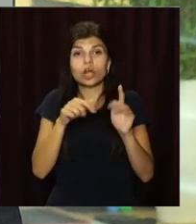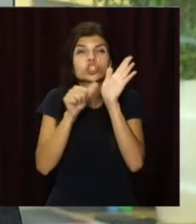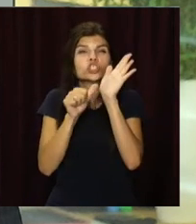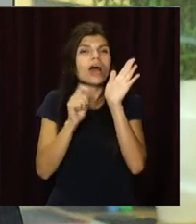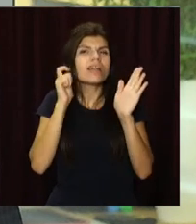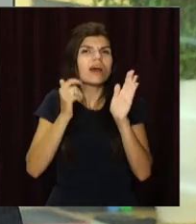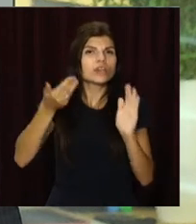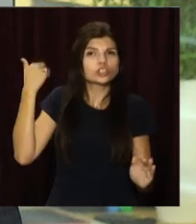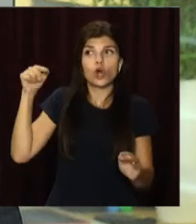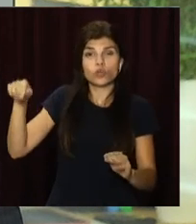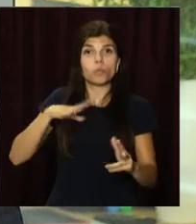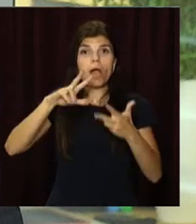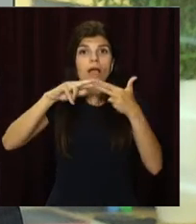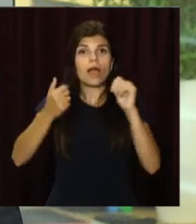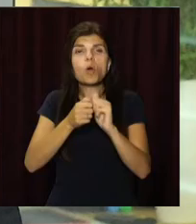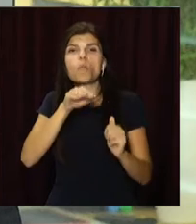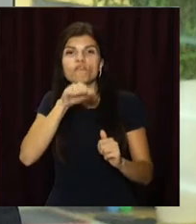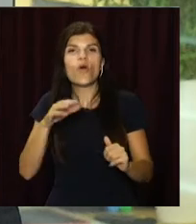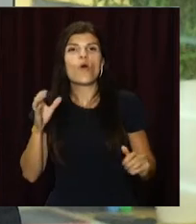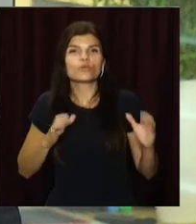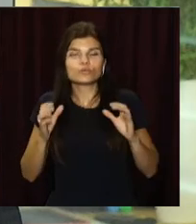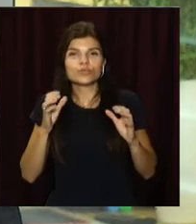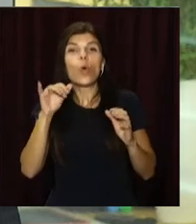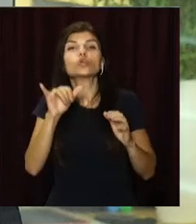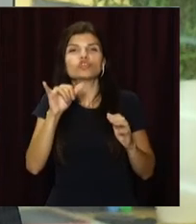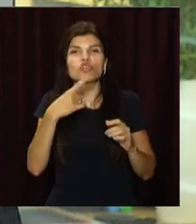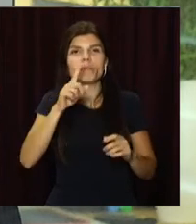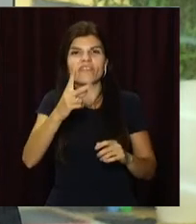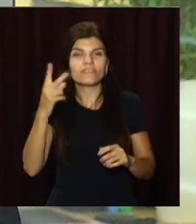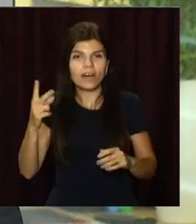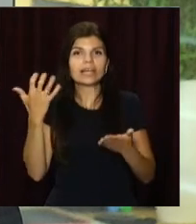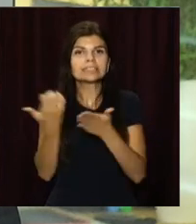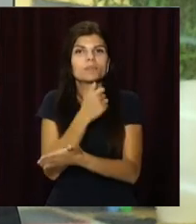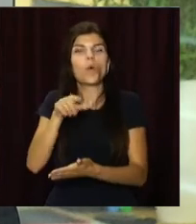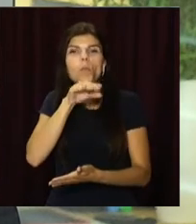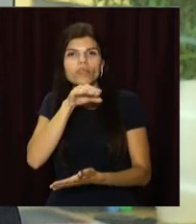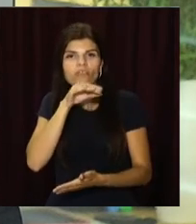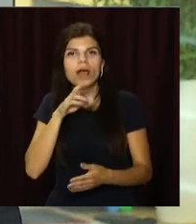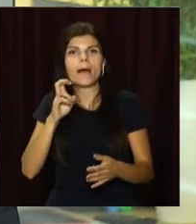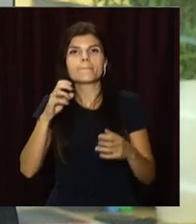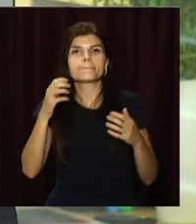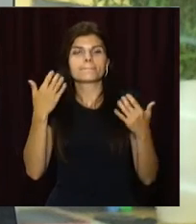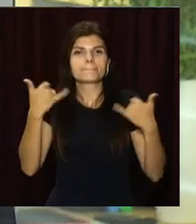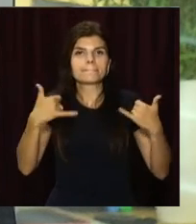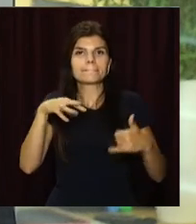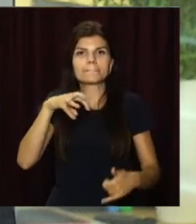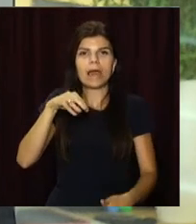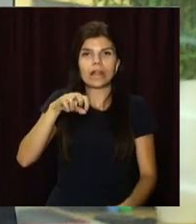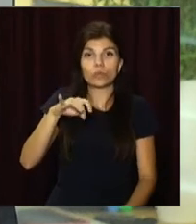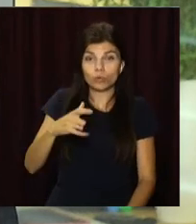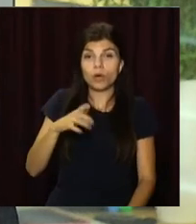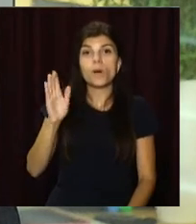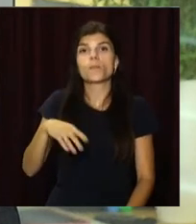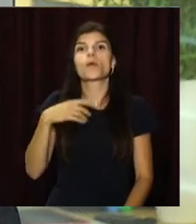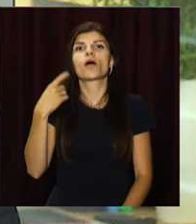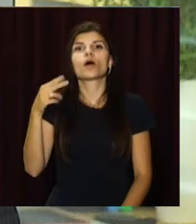він закінчив Кам'янське професійне училище номер 22 та здобув там професію металурга. Згодом запускав першу домну